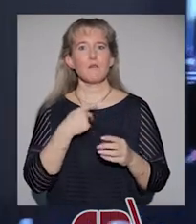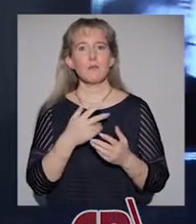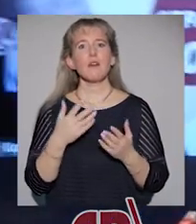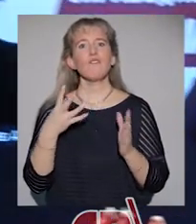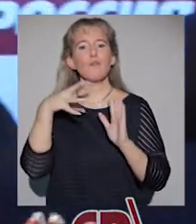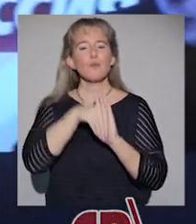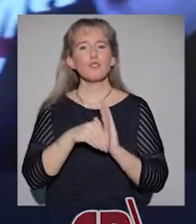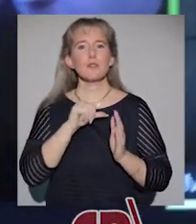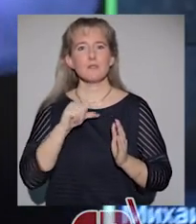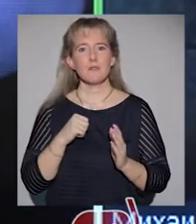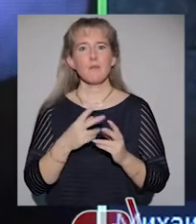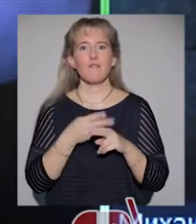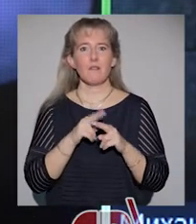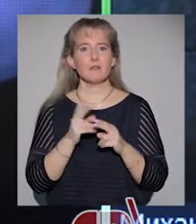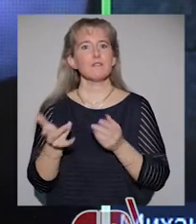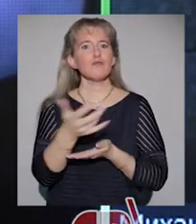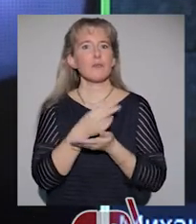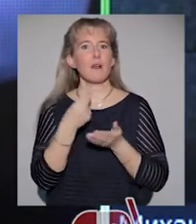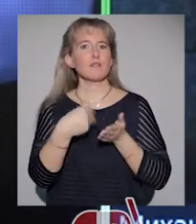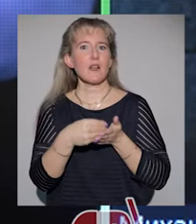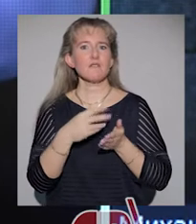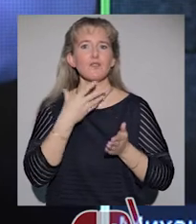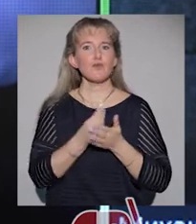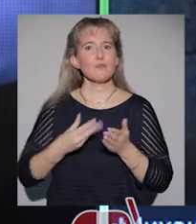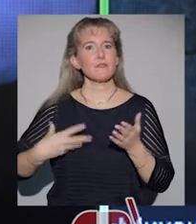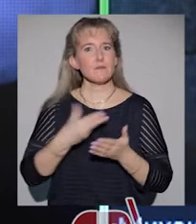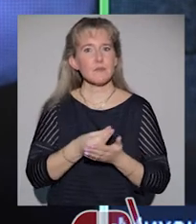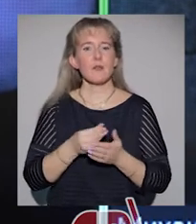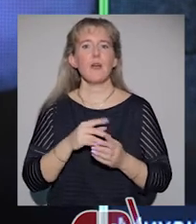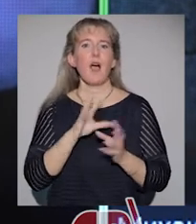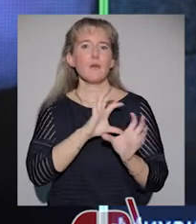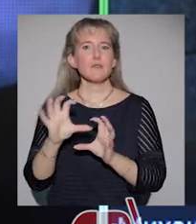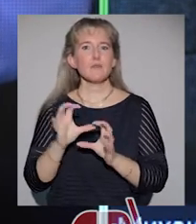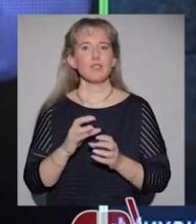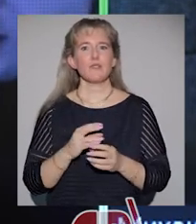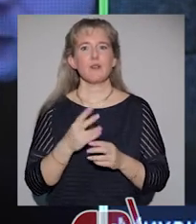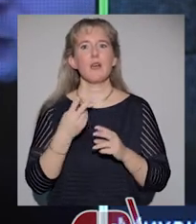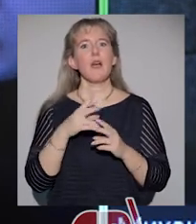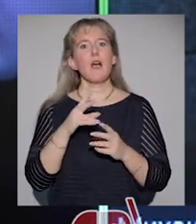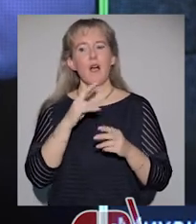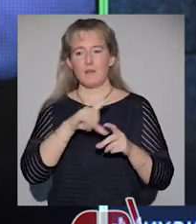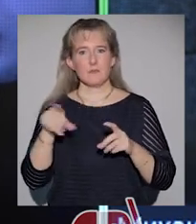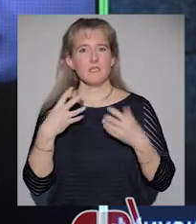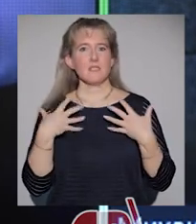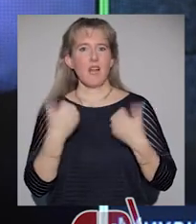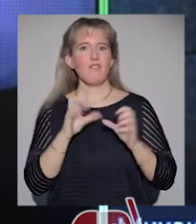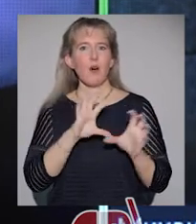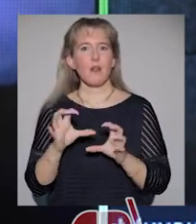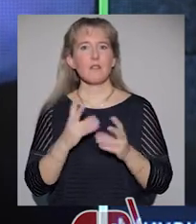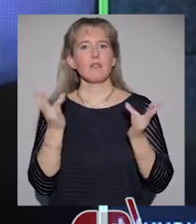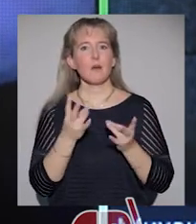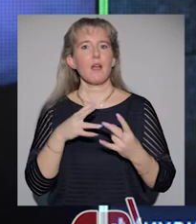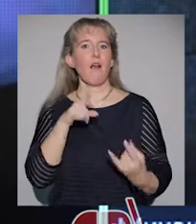даже включали сами, там, собирали средства и собственными ресурсами, обеспечивали некоторые учреждения здравоохранения